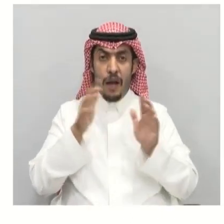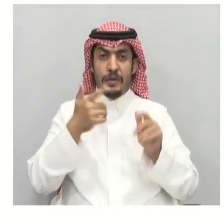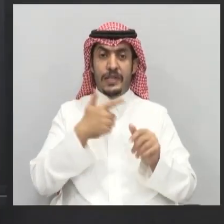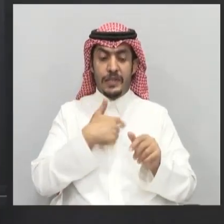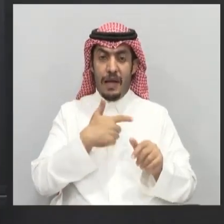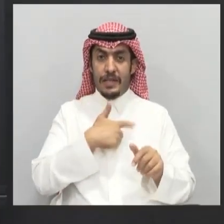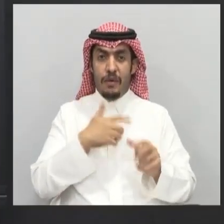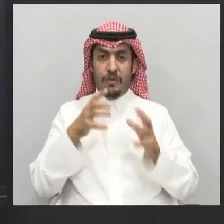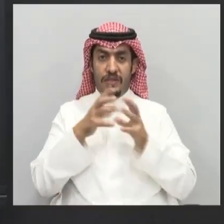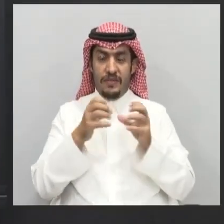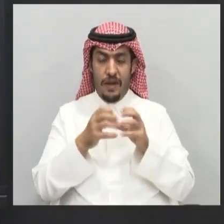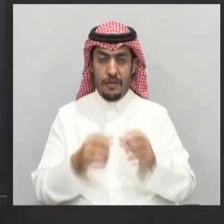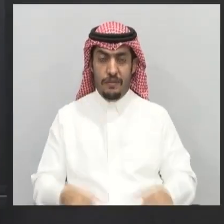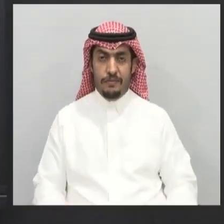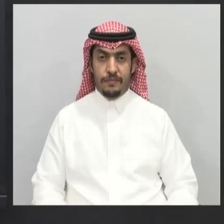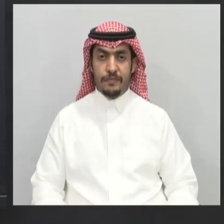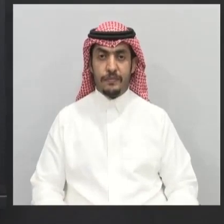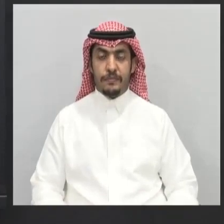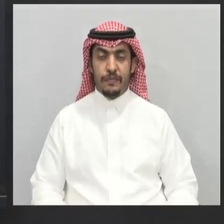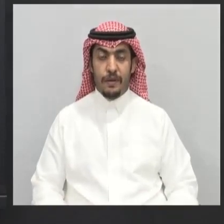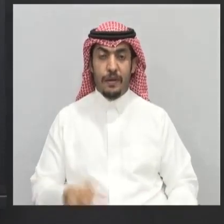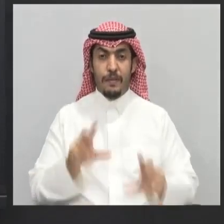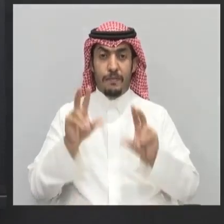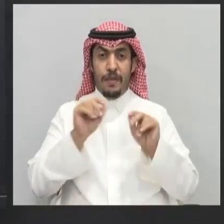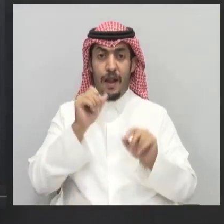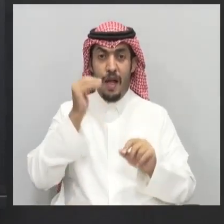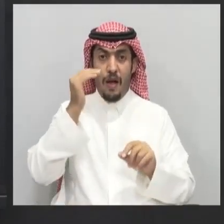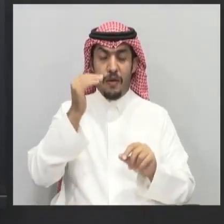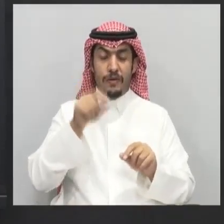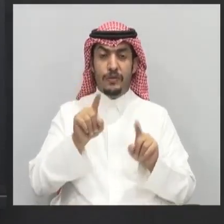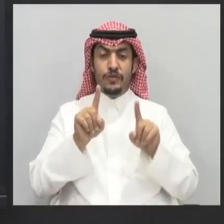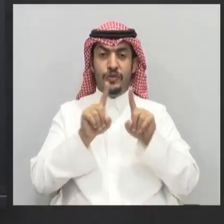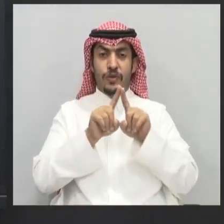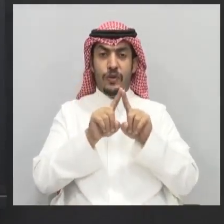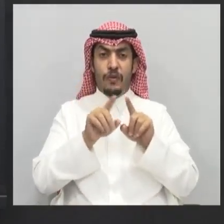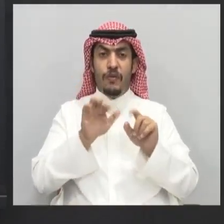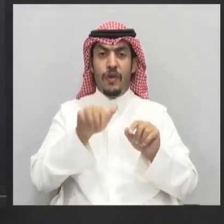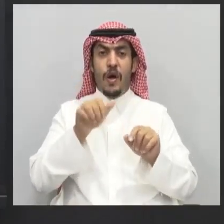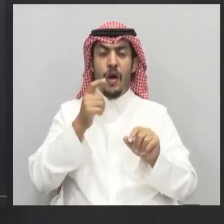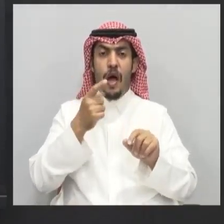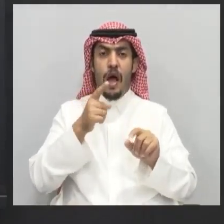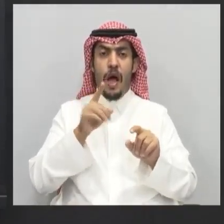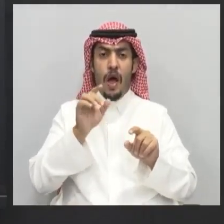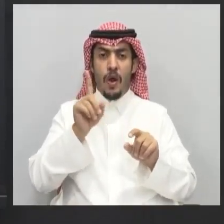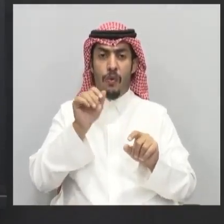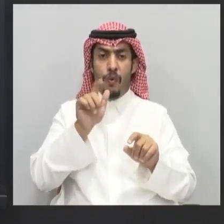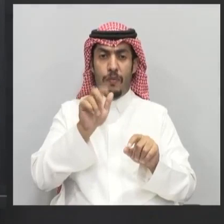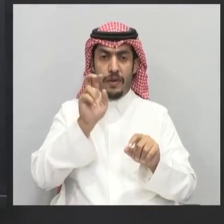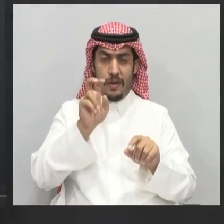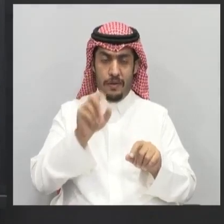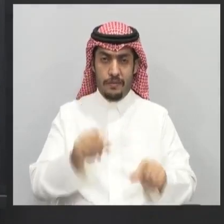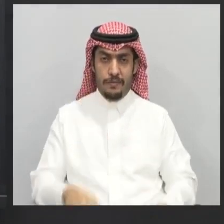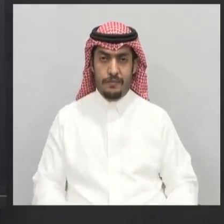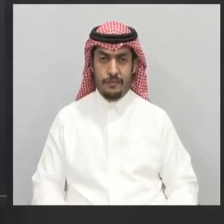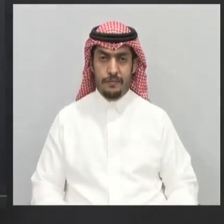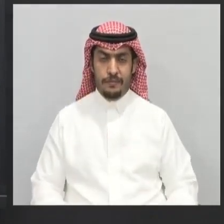شرك في الاسماء والصفات اما المثال الاول فهو شرك في الربوبيه فهو شرك في